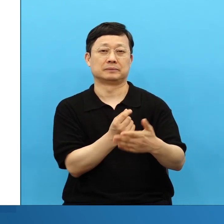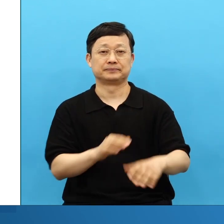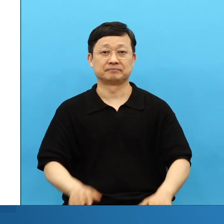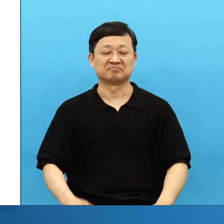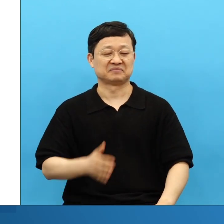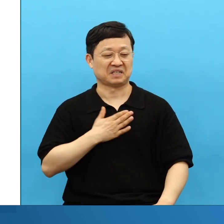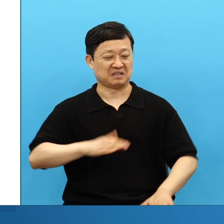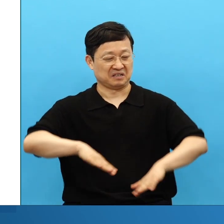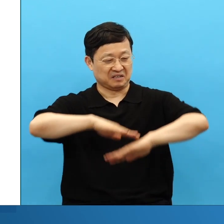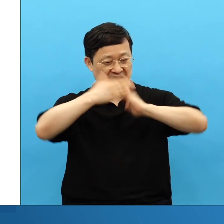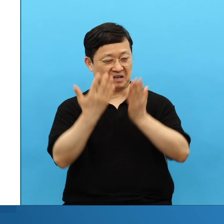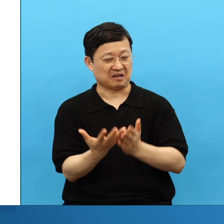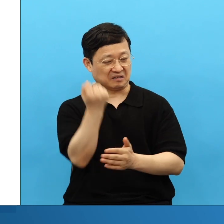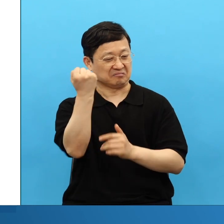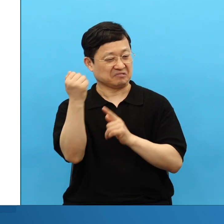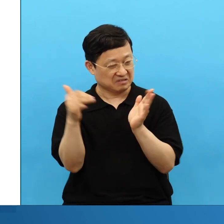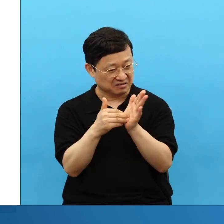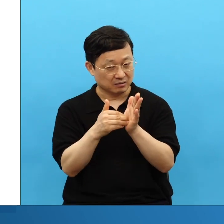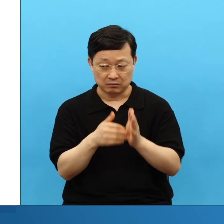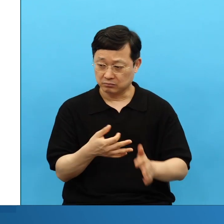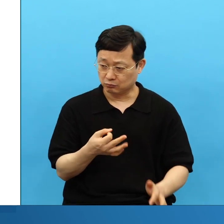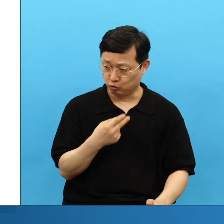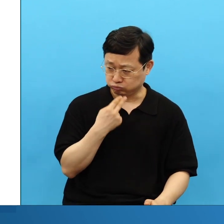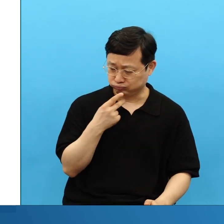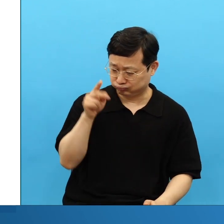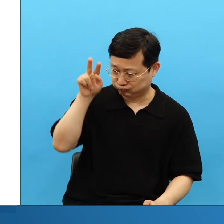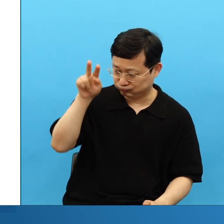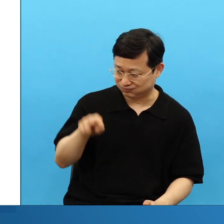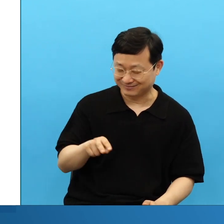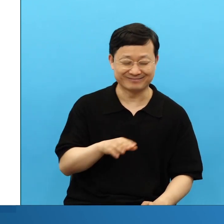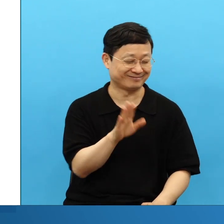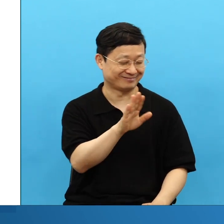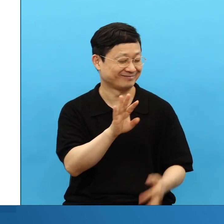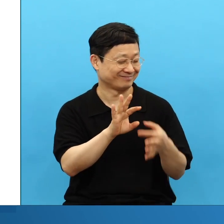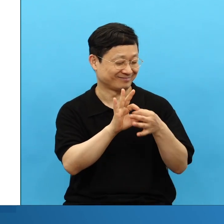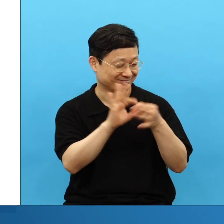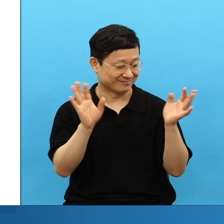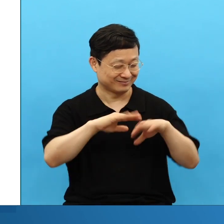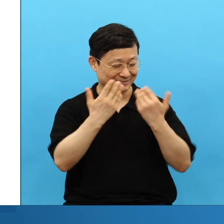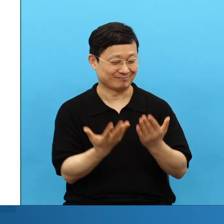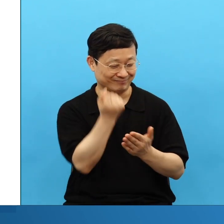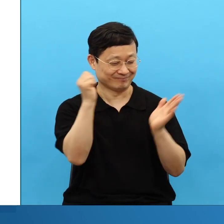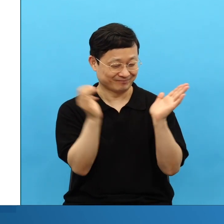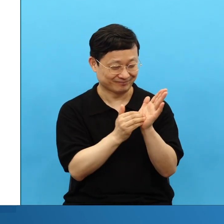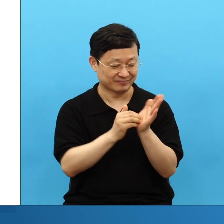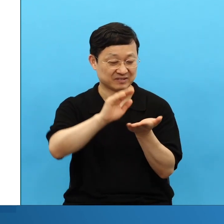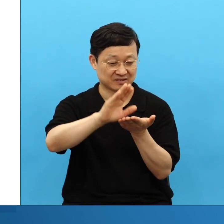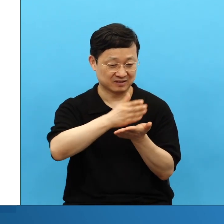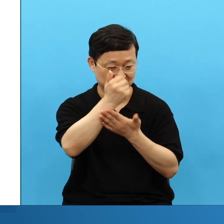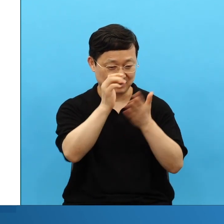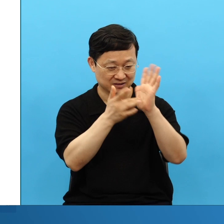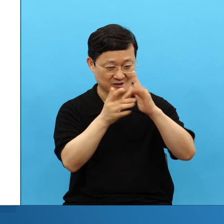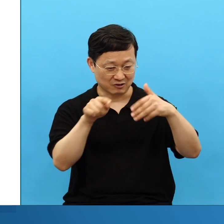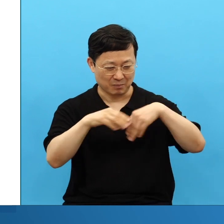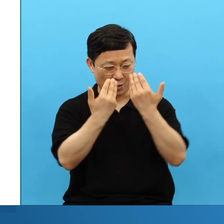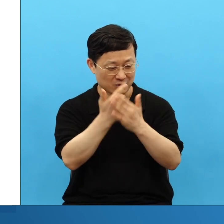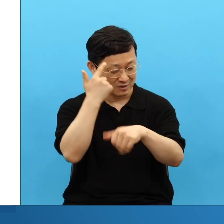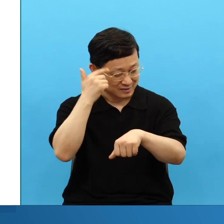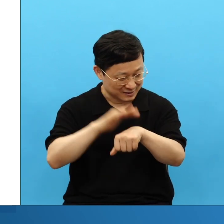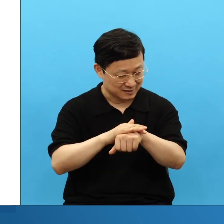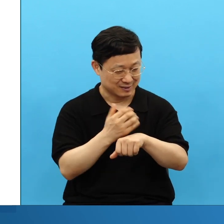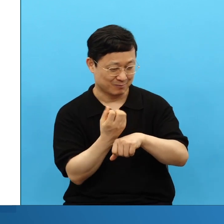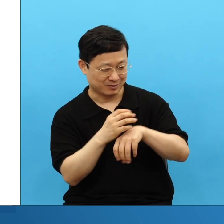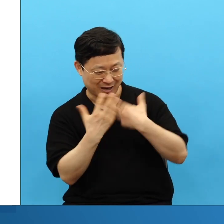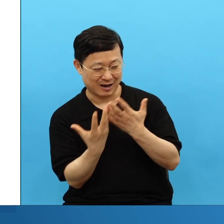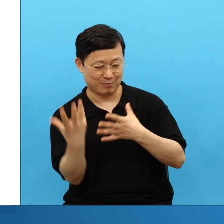이러더라고요. 돈 별로 없을 텐데. 골로새서 2장 3절. 그리스도 안에 모든 지식, 지혜,